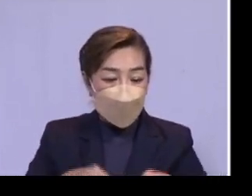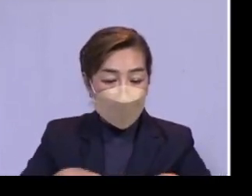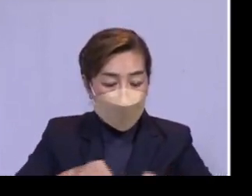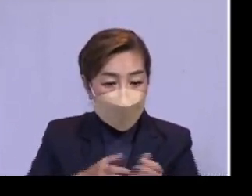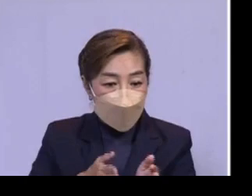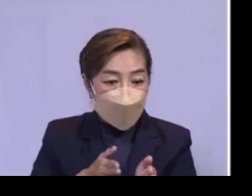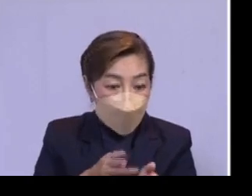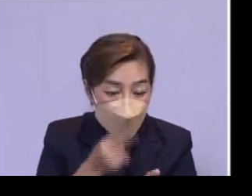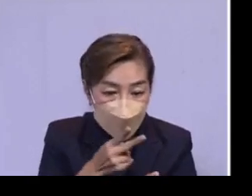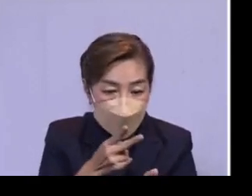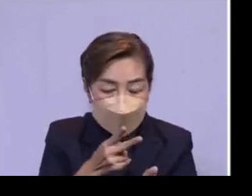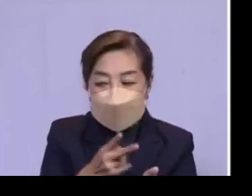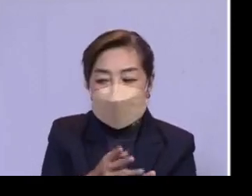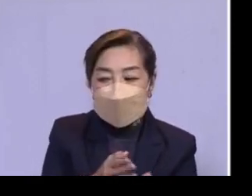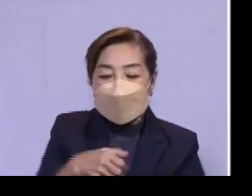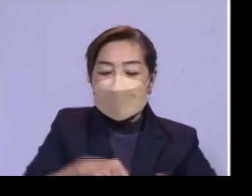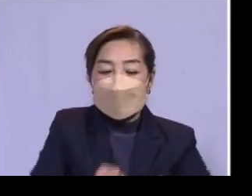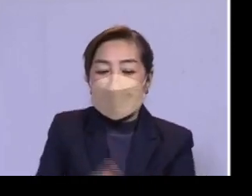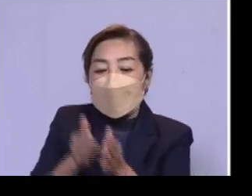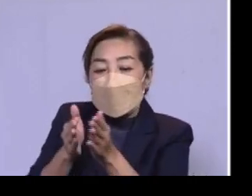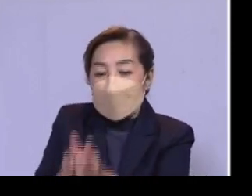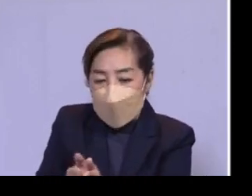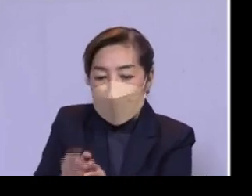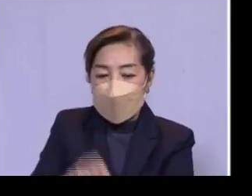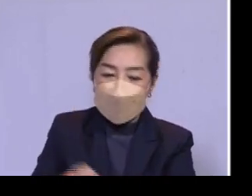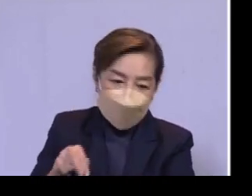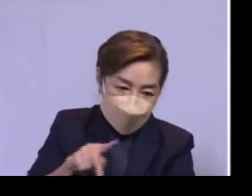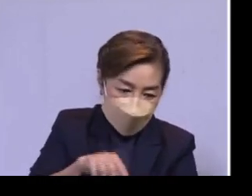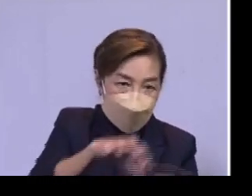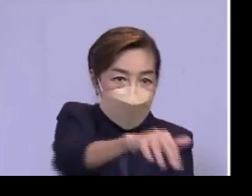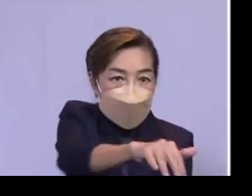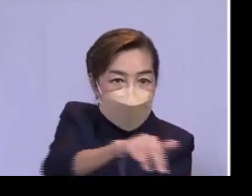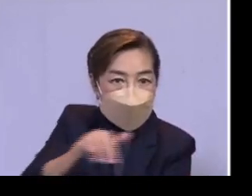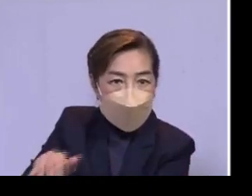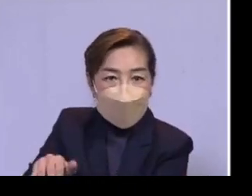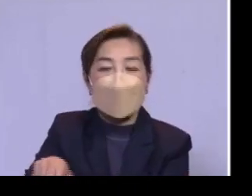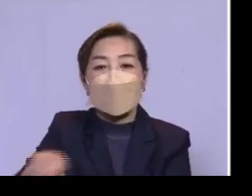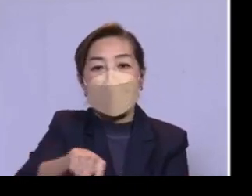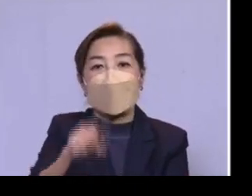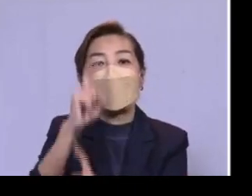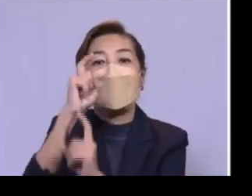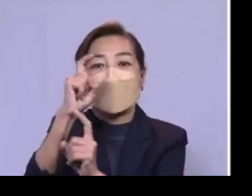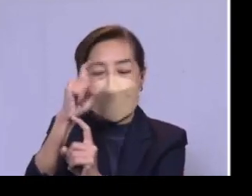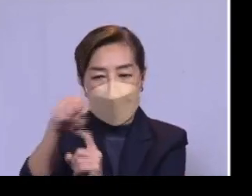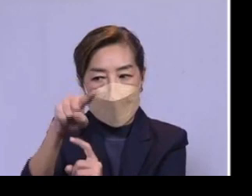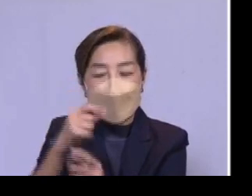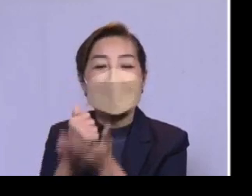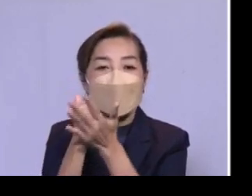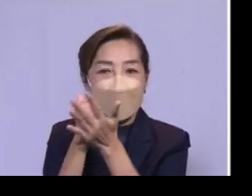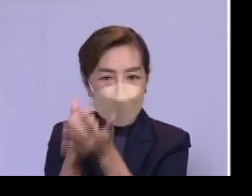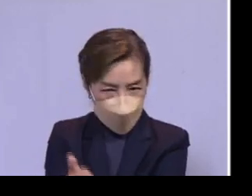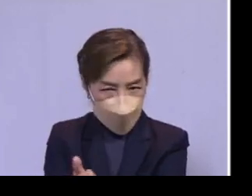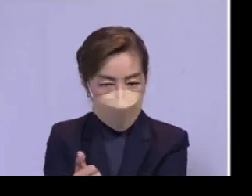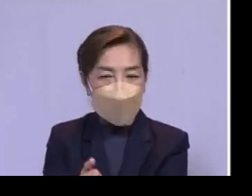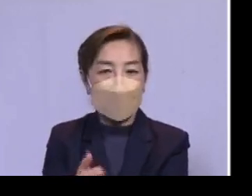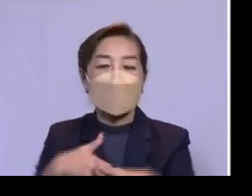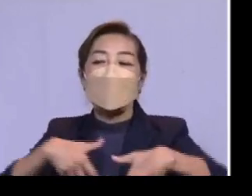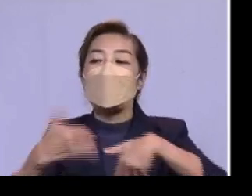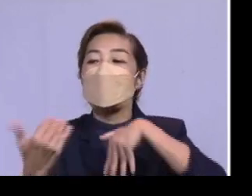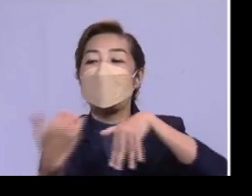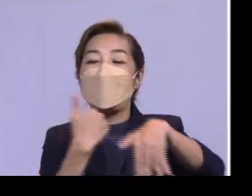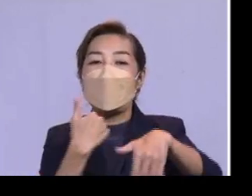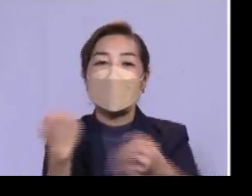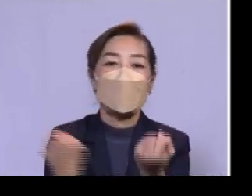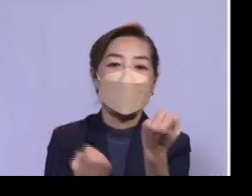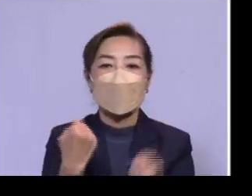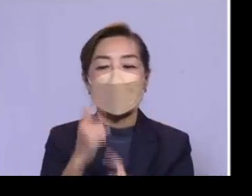ว่าจะเกิดอันตรายขึ้นกับคนที่ขับตามมา โอ้โห นี่เรียกว่าเป็นการใช้แรงให้เกิดประโยชน์ต่อสังคมม